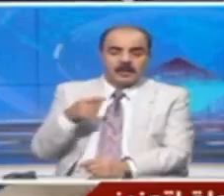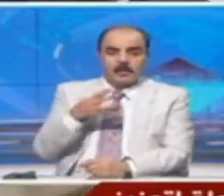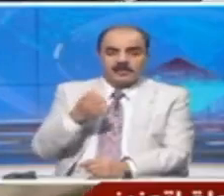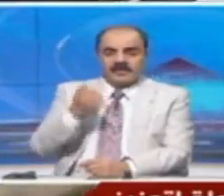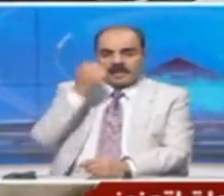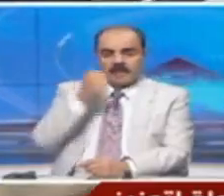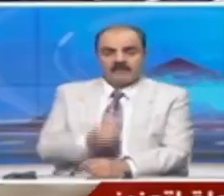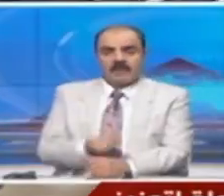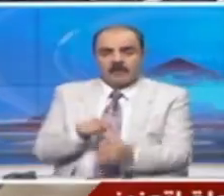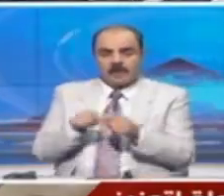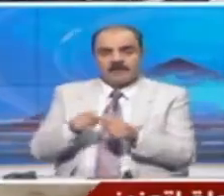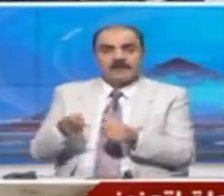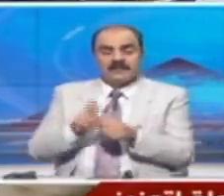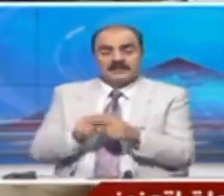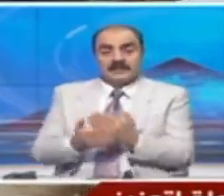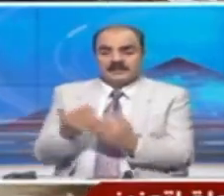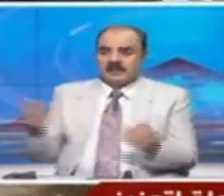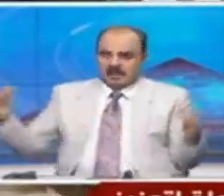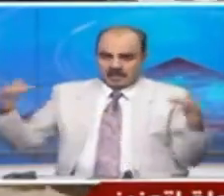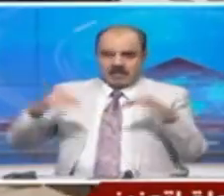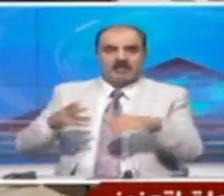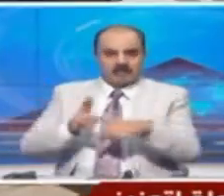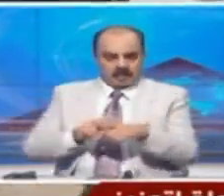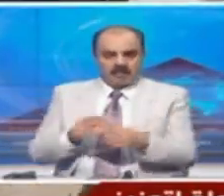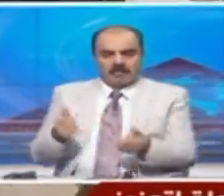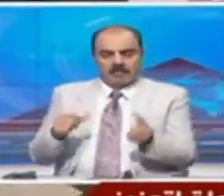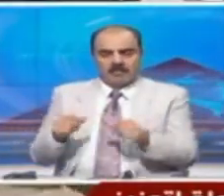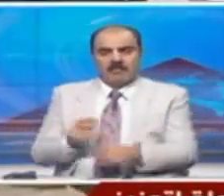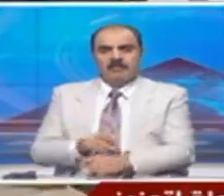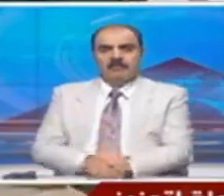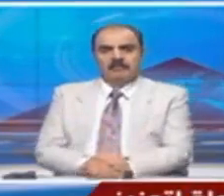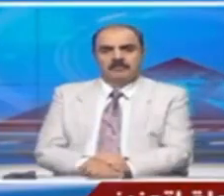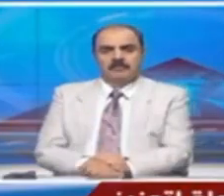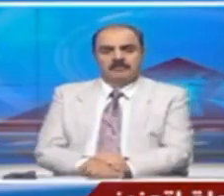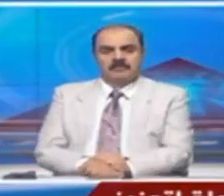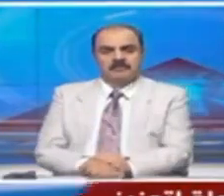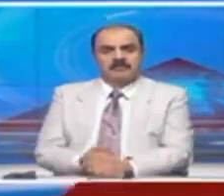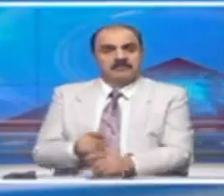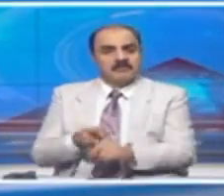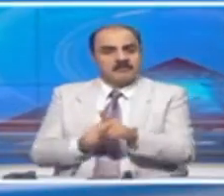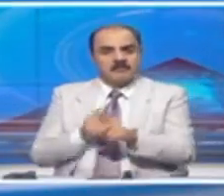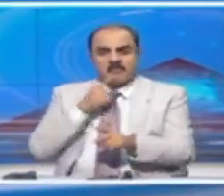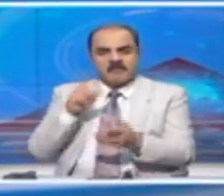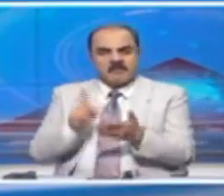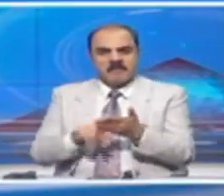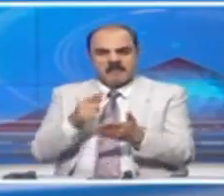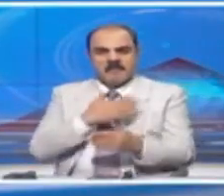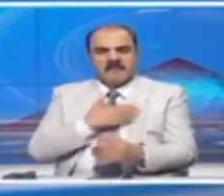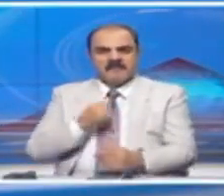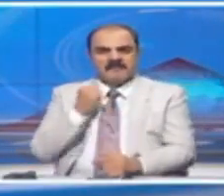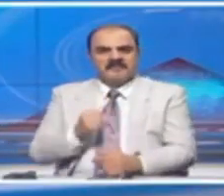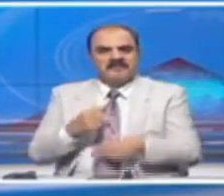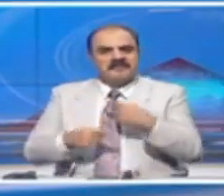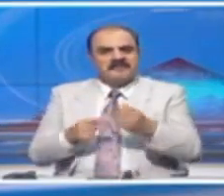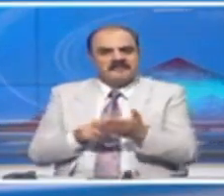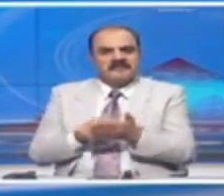400,000 متر مكعب جداد، دي من البداية معالجة ثنائية مطورة. أكد دكتور مصطفى مدبولي رئيس الوزراء